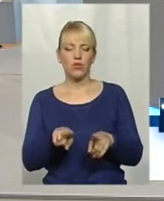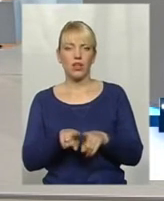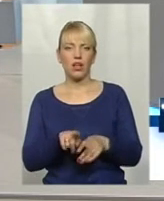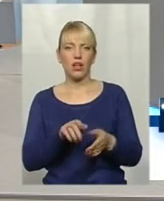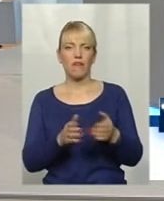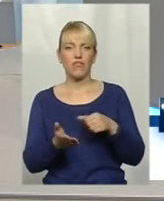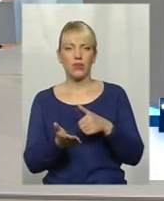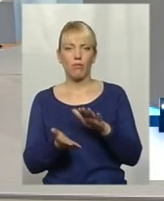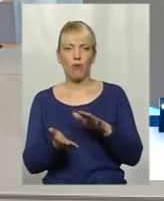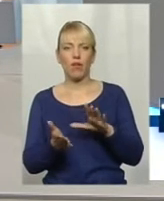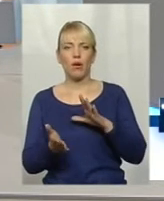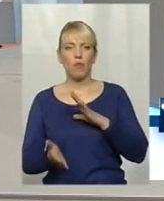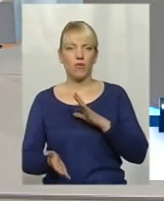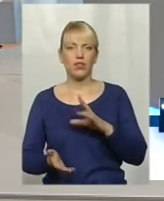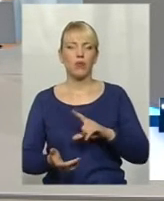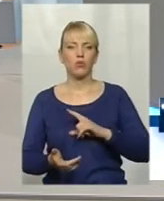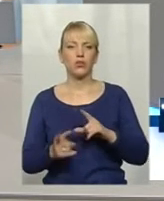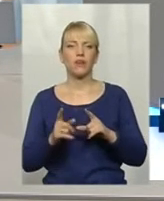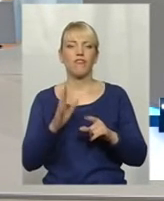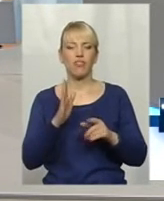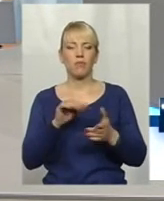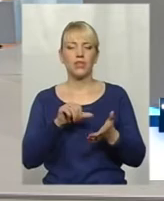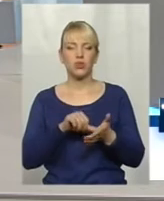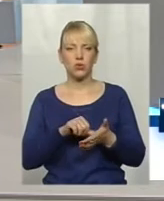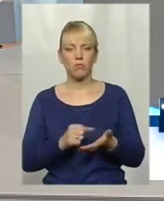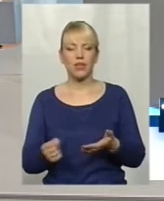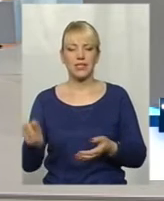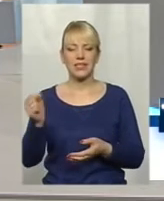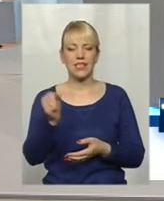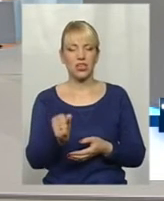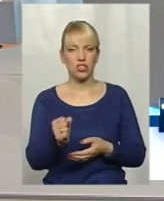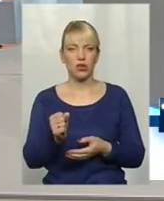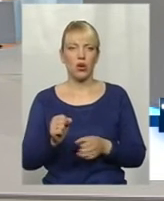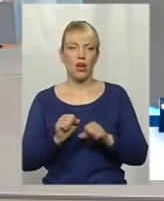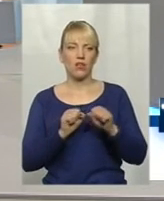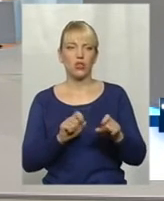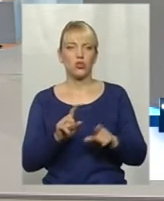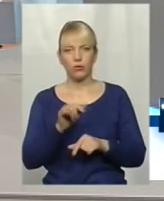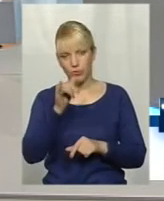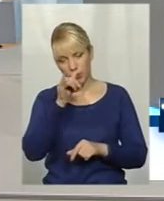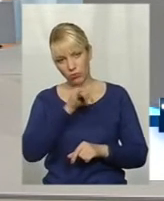відбуватися в присутності вже призначеного адвоката для того, щоб унеможливлювати